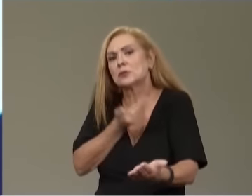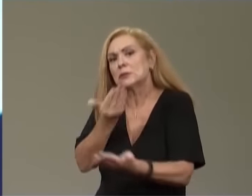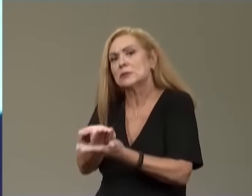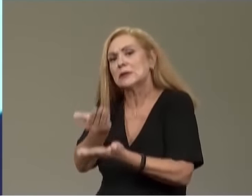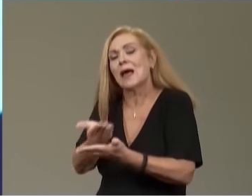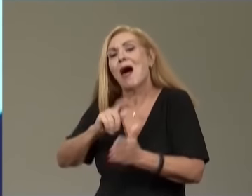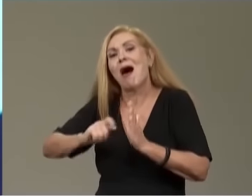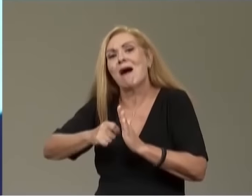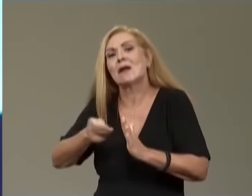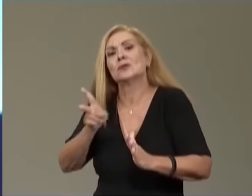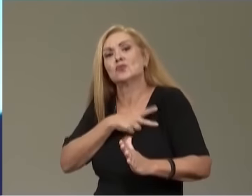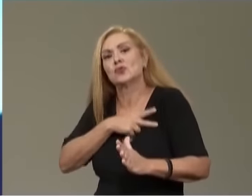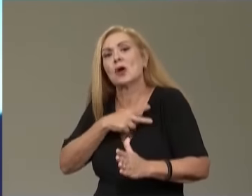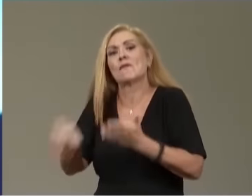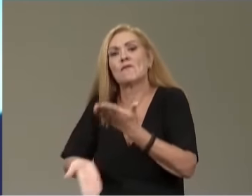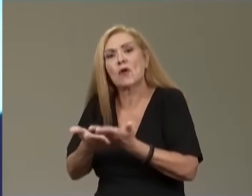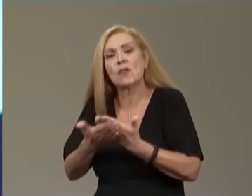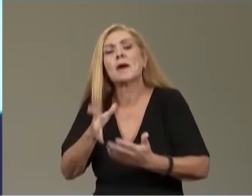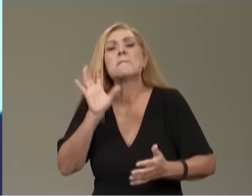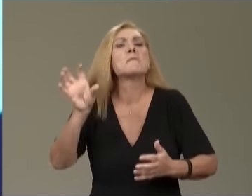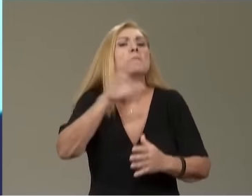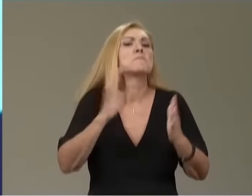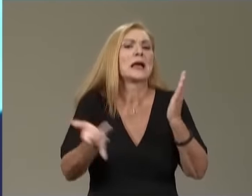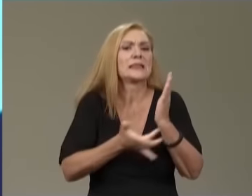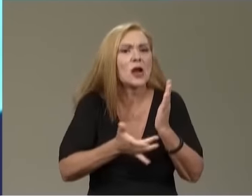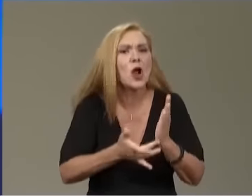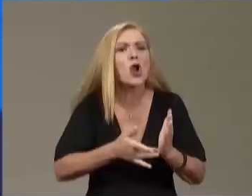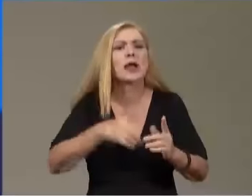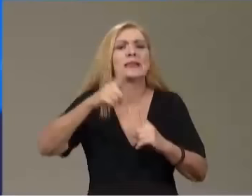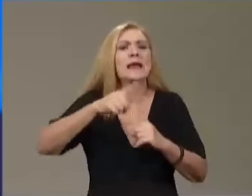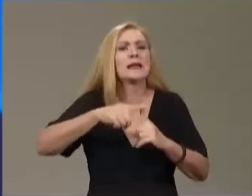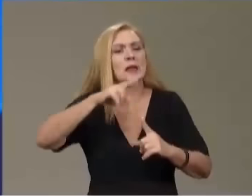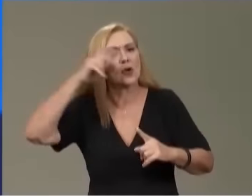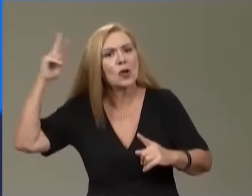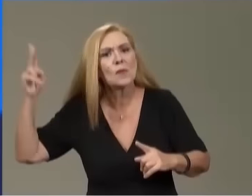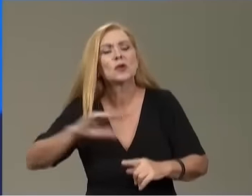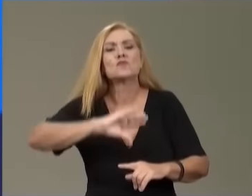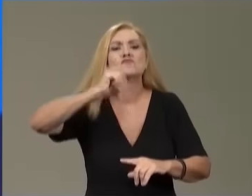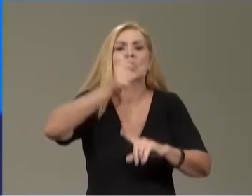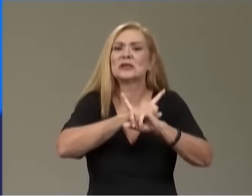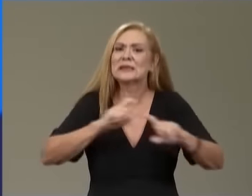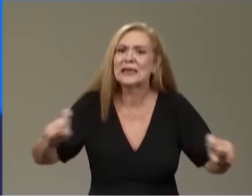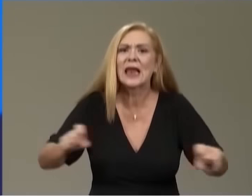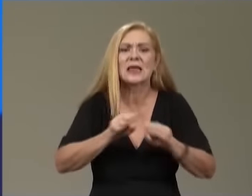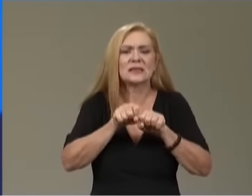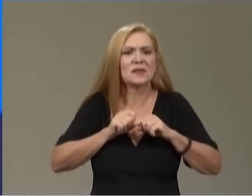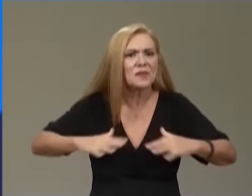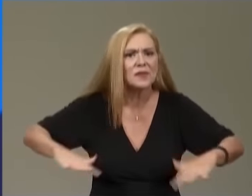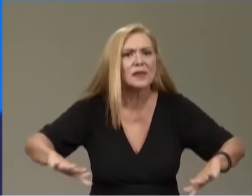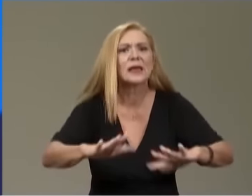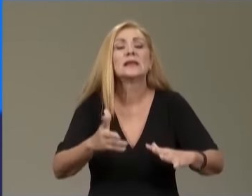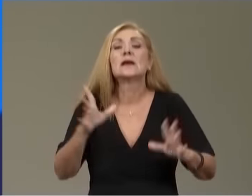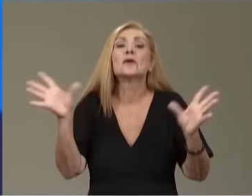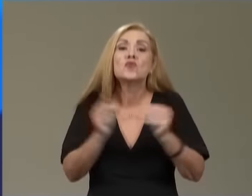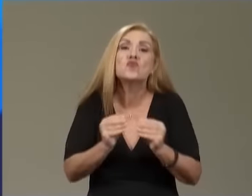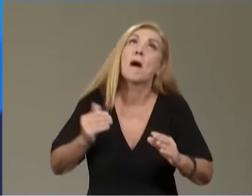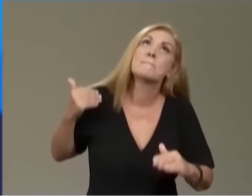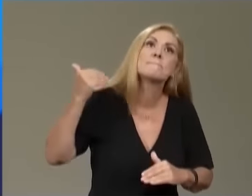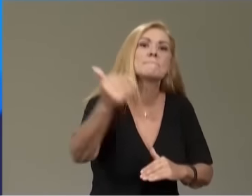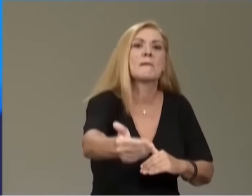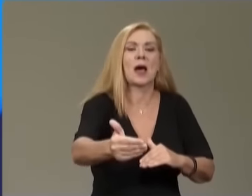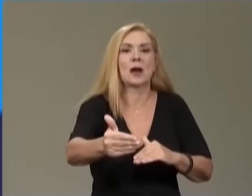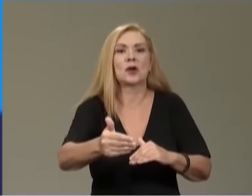εργαλεία σε περιοχές όπως η τεχνολογία, η τεχνητή νοημοσύνη, οι πρώτες ύλες, τα δίκτυα, τομείς του μέλλοντος.